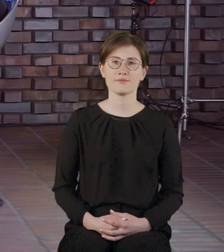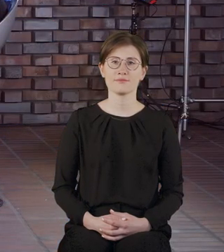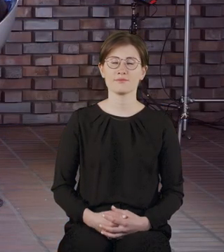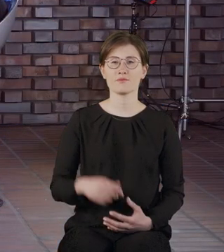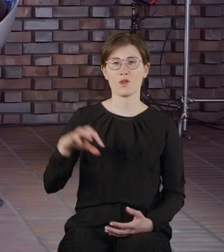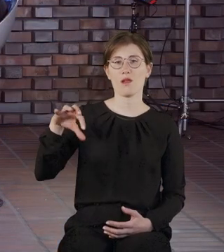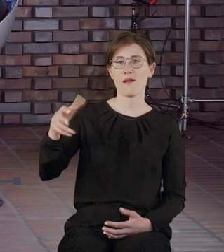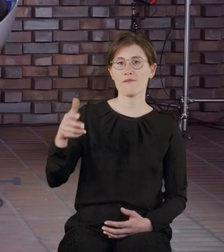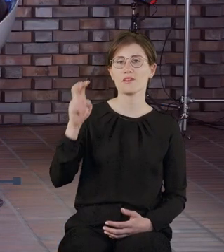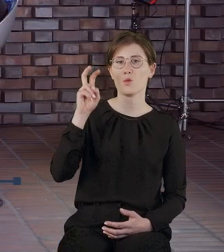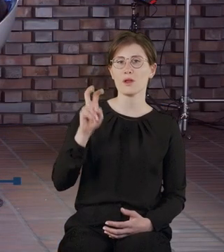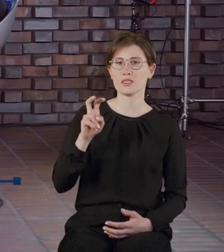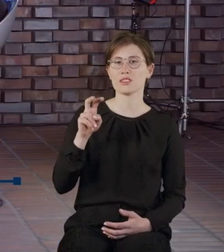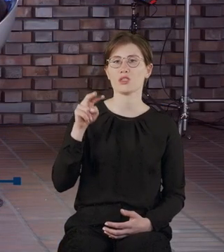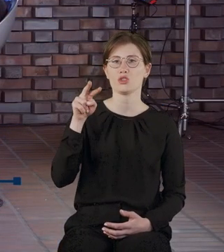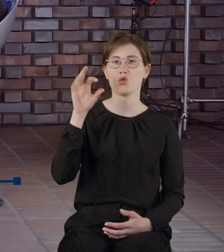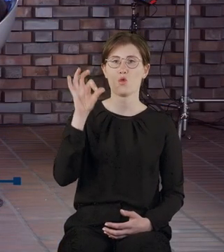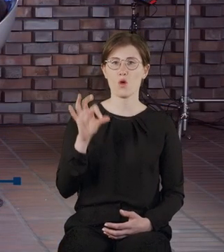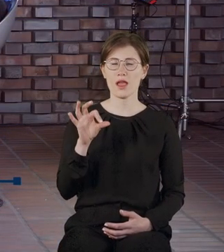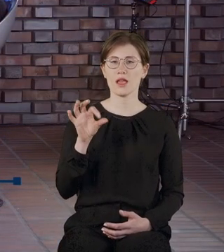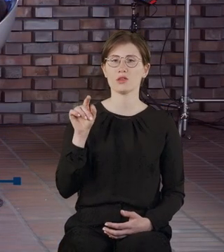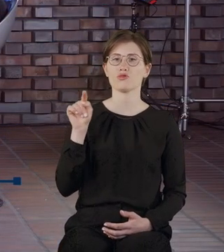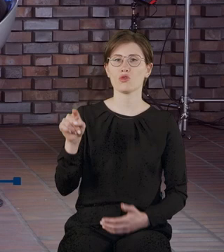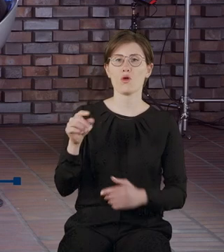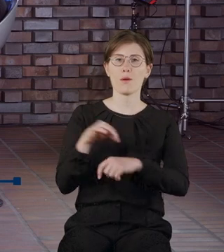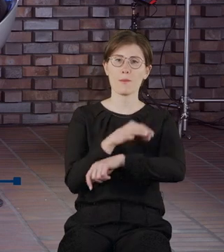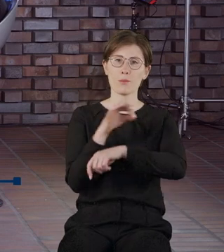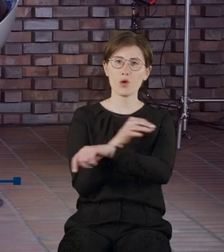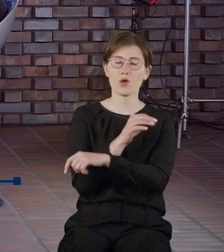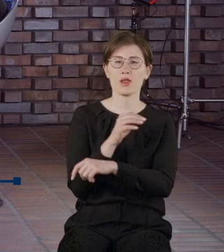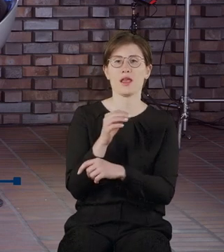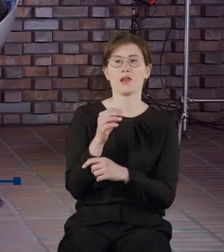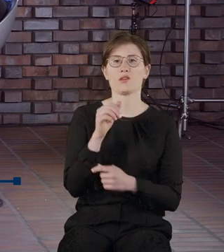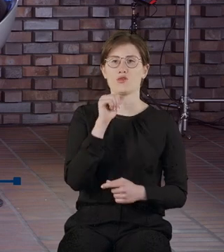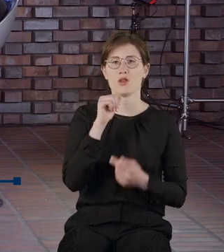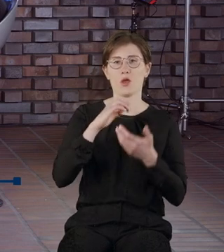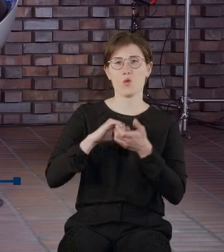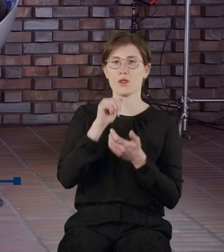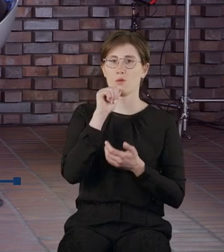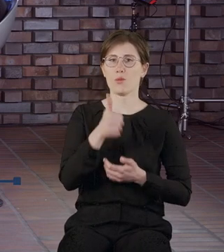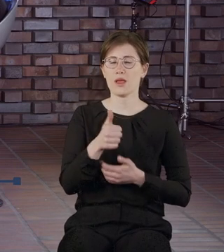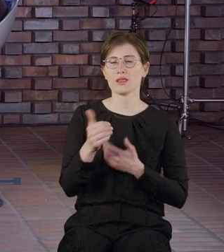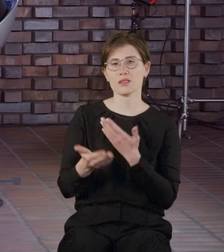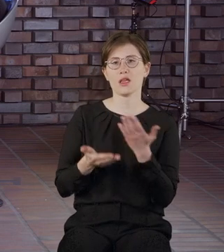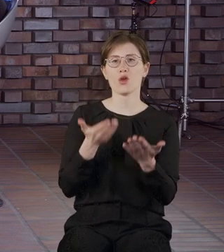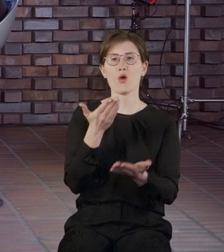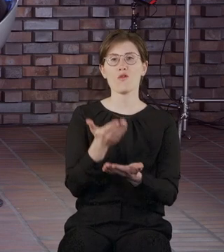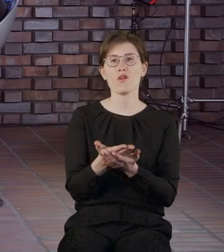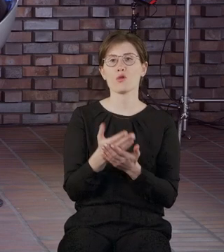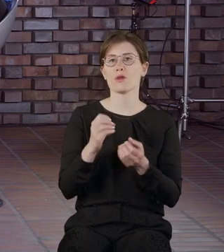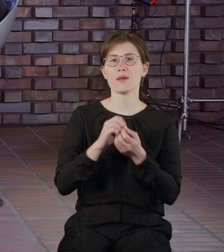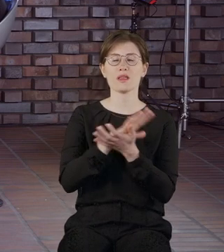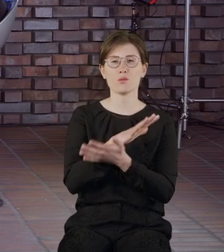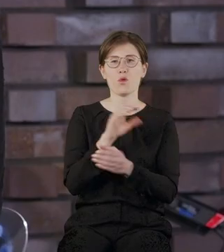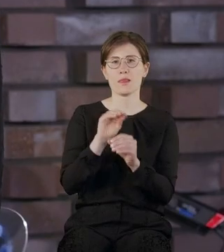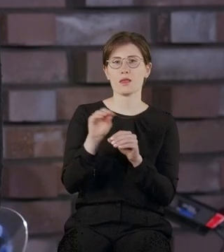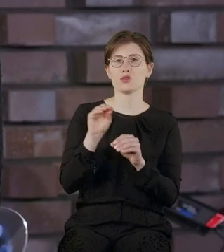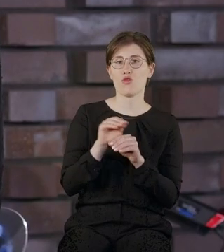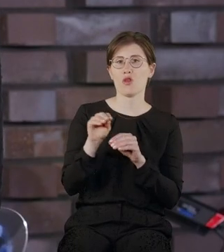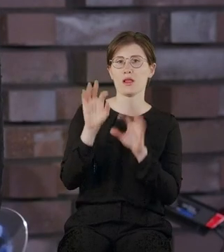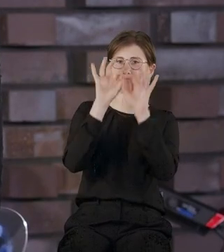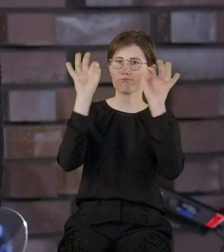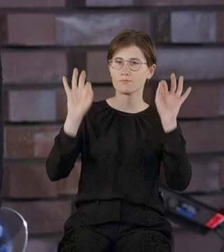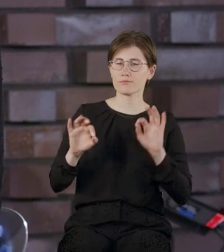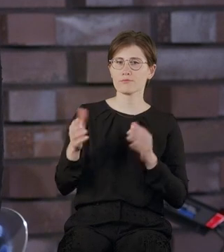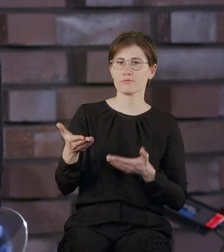Wydział Humanistyczny Uniwersytetu Śląskiego w ramach realizacji projektów Unii Europejskiej oferuje studentom bezpłatne certyfikowane szkolenia z programów